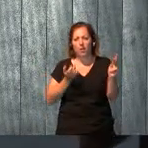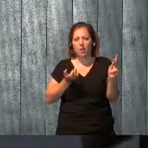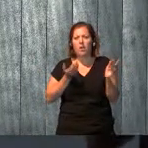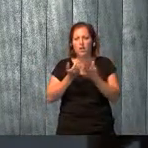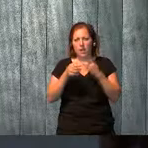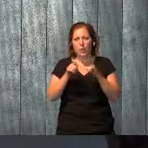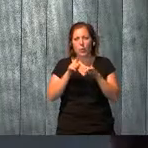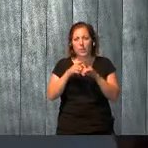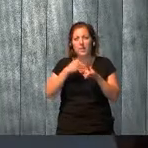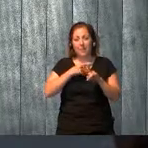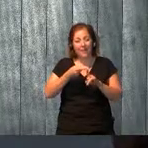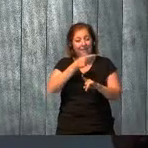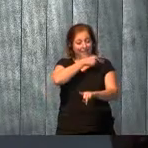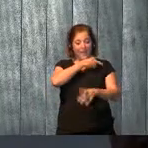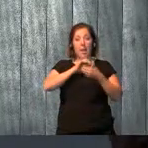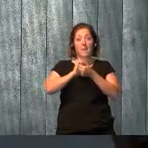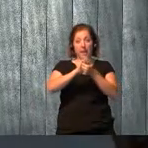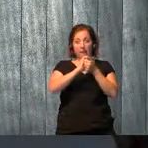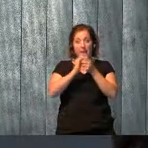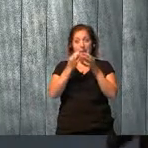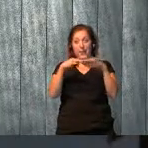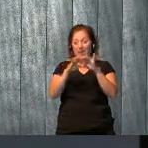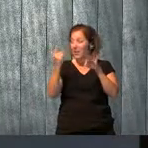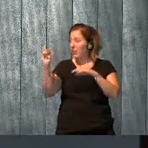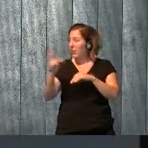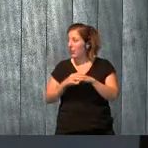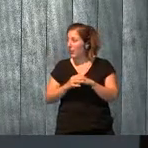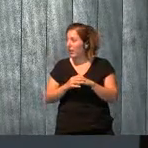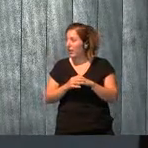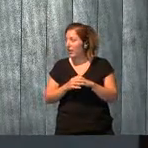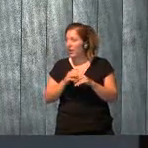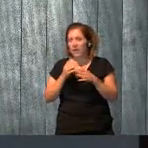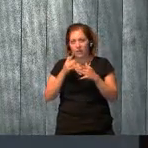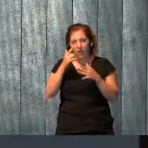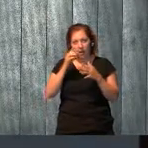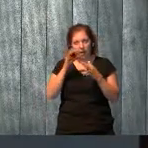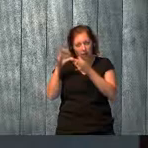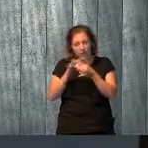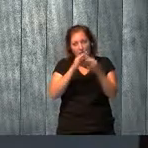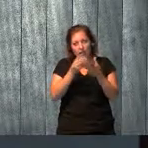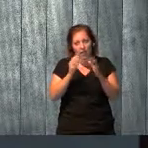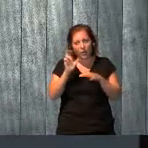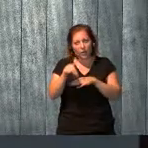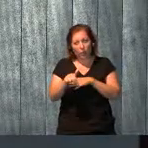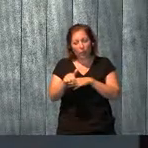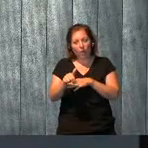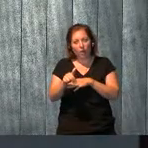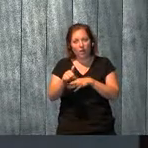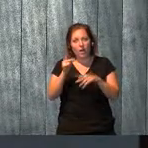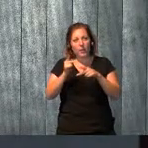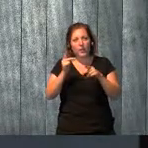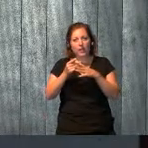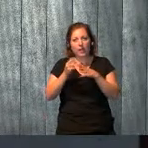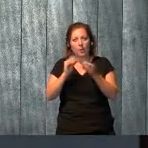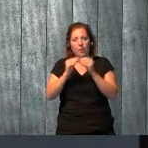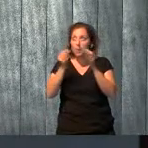conséquence de la paix retrouvée dans votre pays. Est-ce qu'il y a un lien pour vous entre justement possibilité de s'affronter à cette